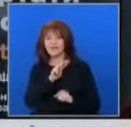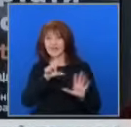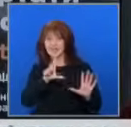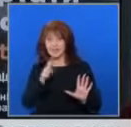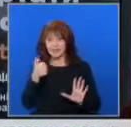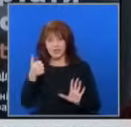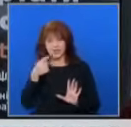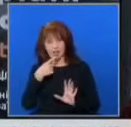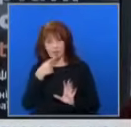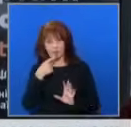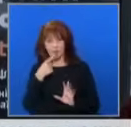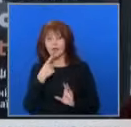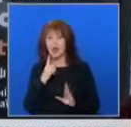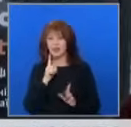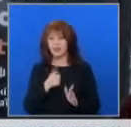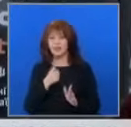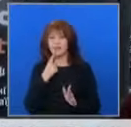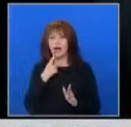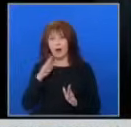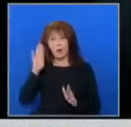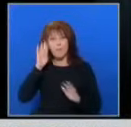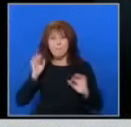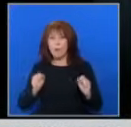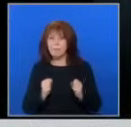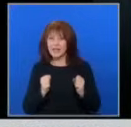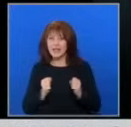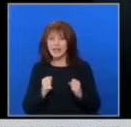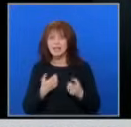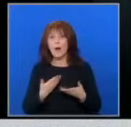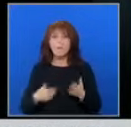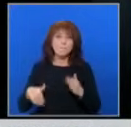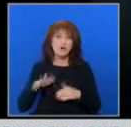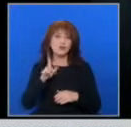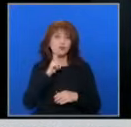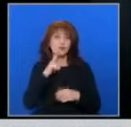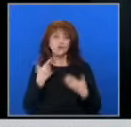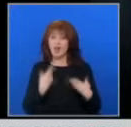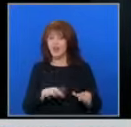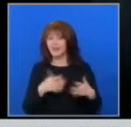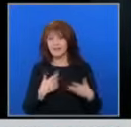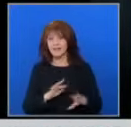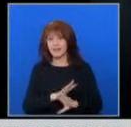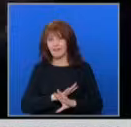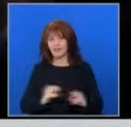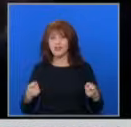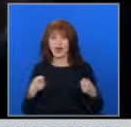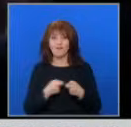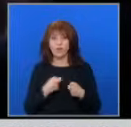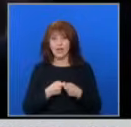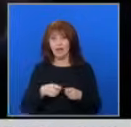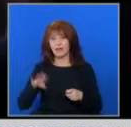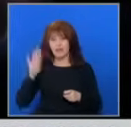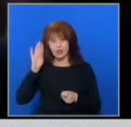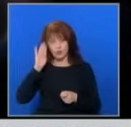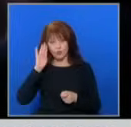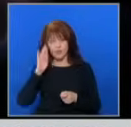60 години подлежи на мобилизация. Все повече са мъжете, които не желаят да се сражават за свободата на родината си.